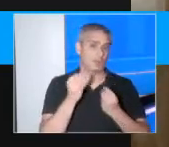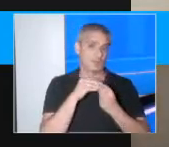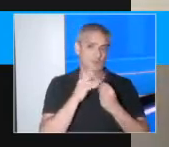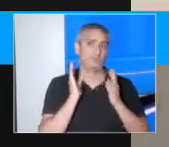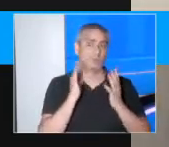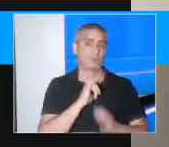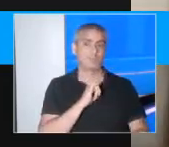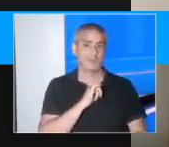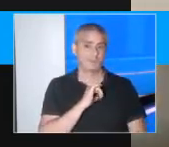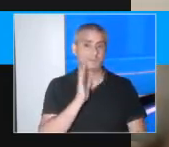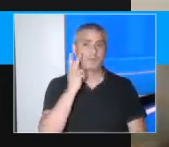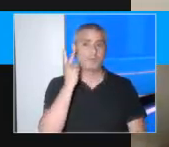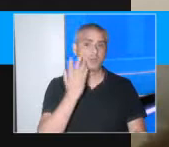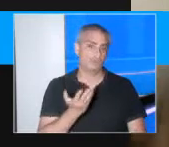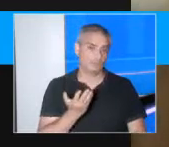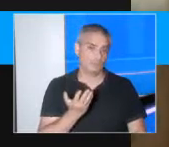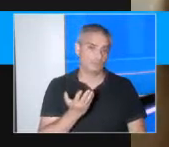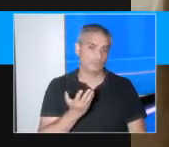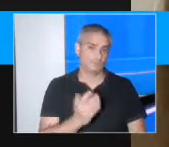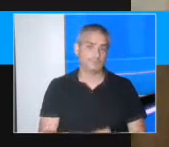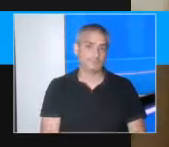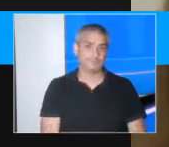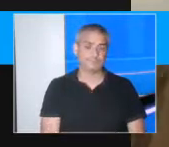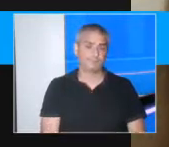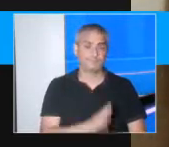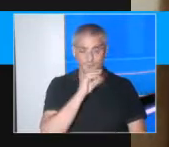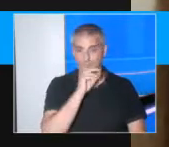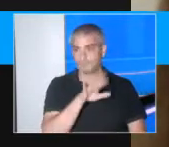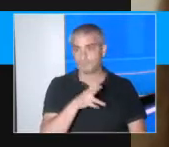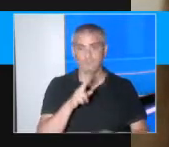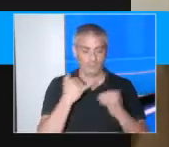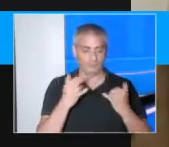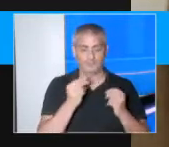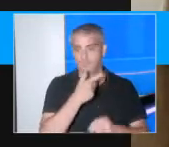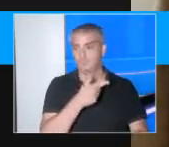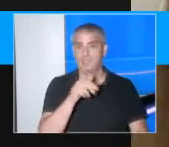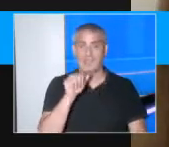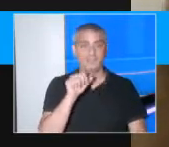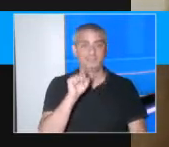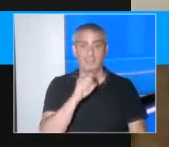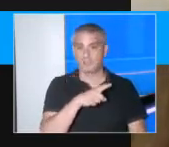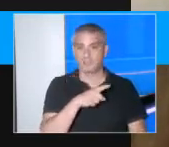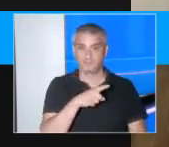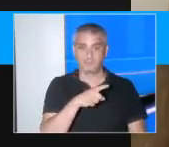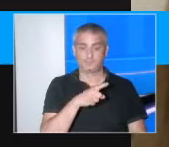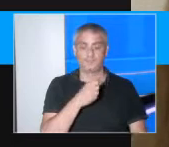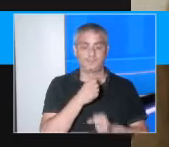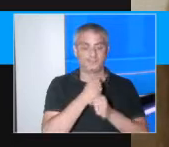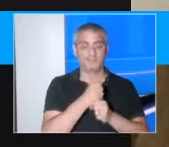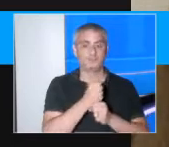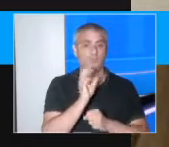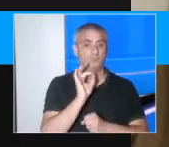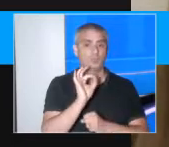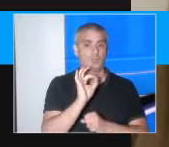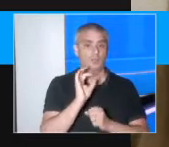נוספת מאוד מעניינת ומאוד חשובה, שבעצם, ודיברת על זה גם עכשיו עם אלסאנע, שבעצם הנציגות